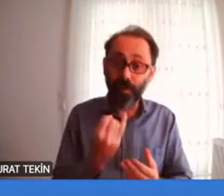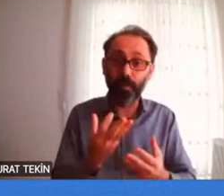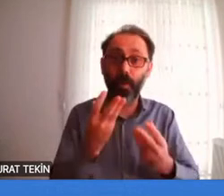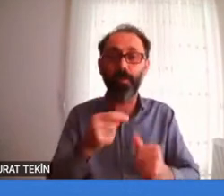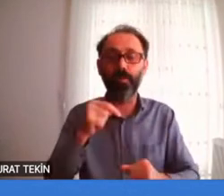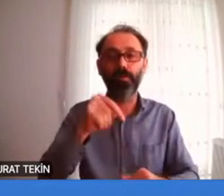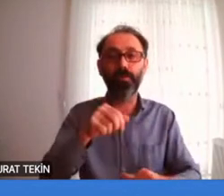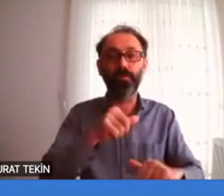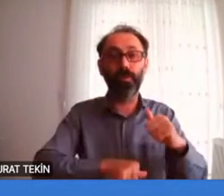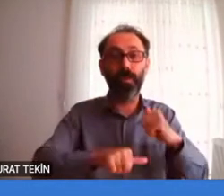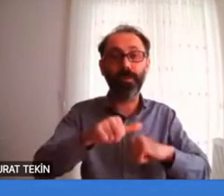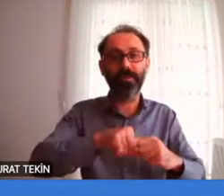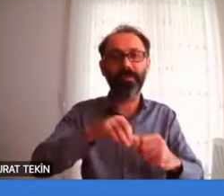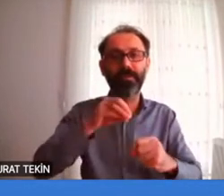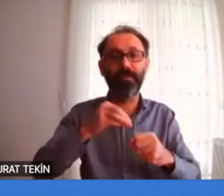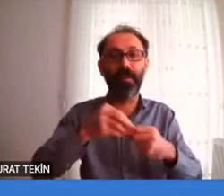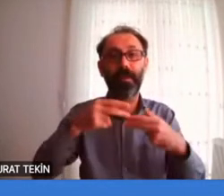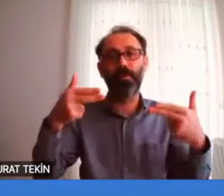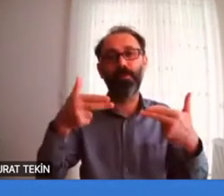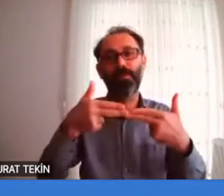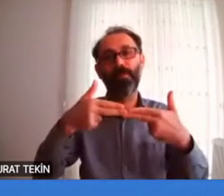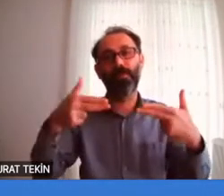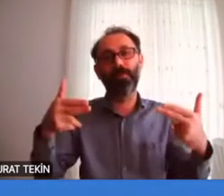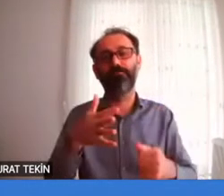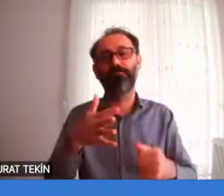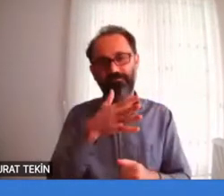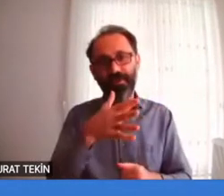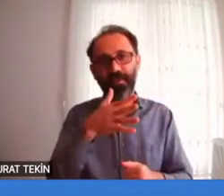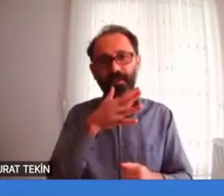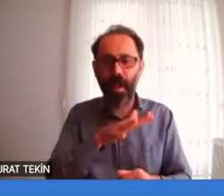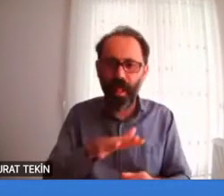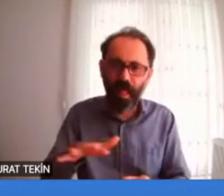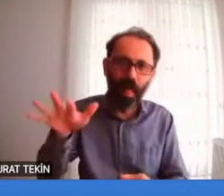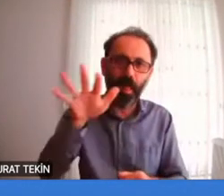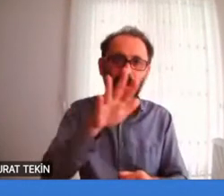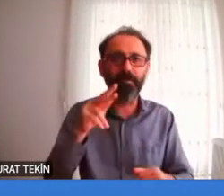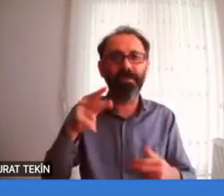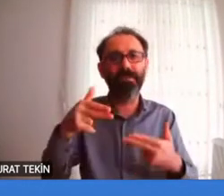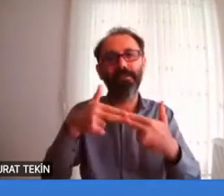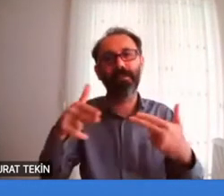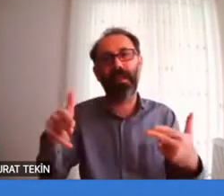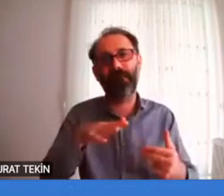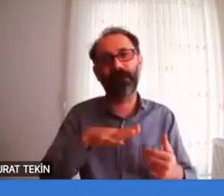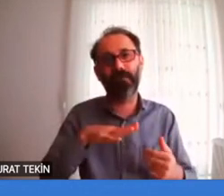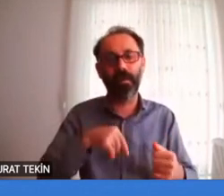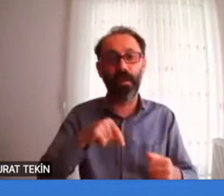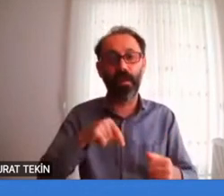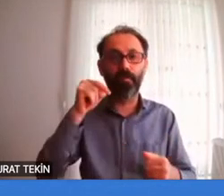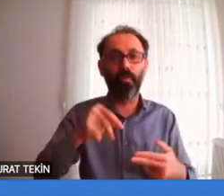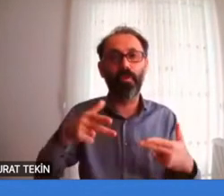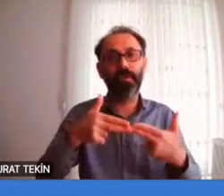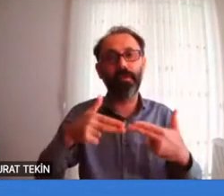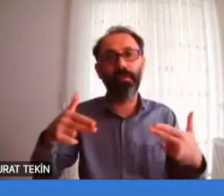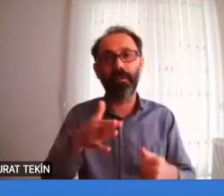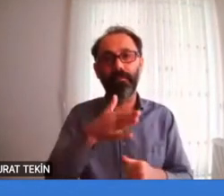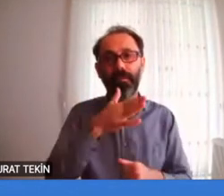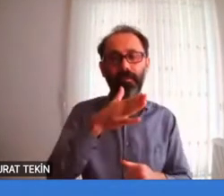üniversitede hikayenizin bilinmesi, yani herkes bir hikaye yazar ve bu hikayenin